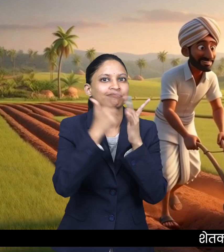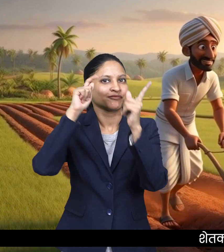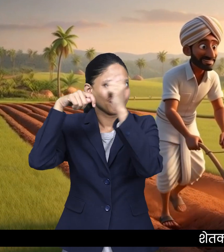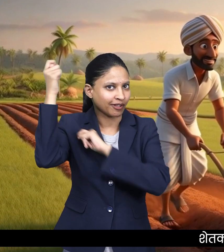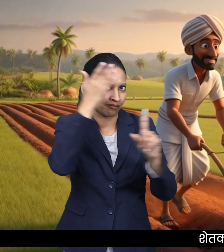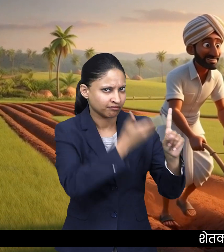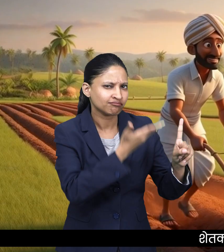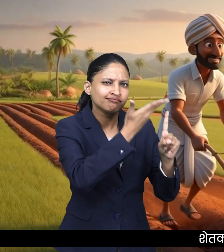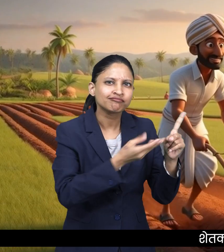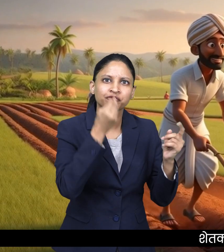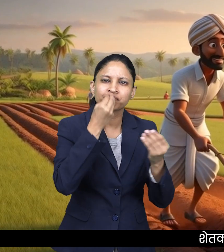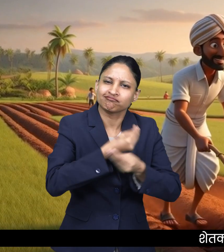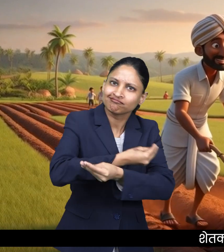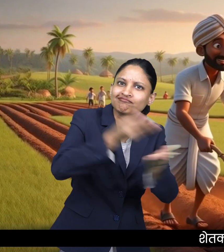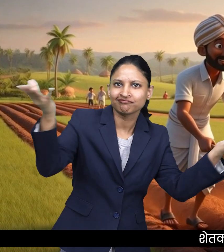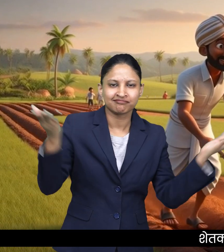शेतकरी अन्नदाता.